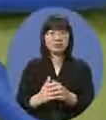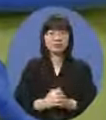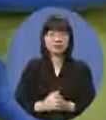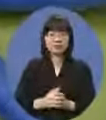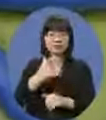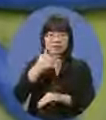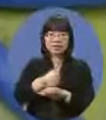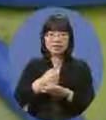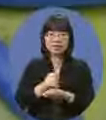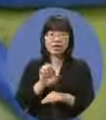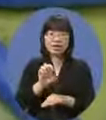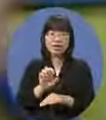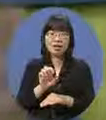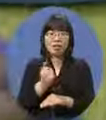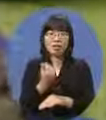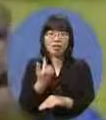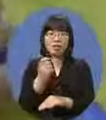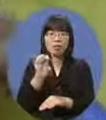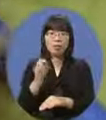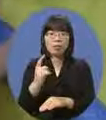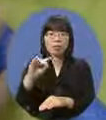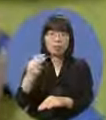끝은 호일로 싸고